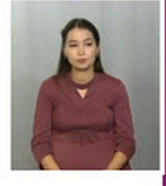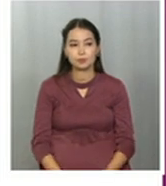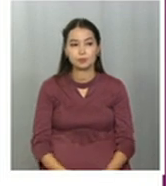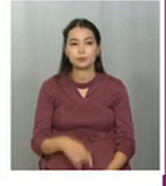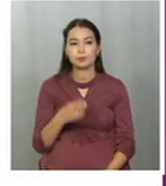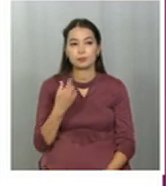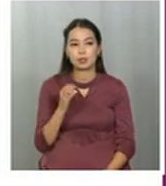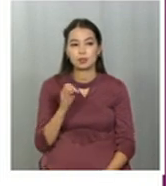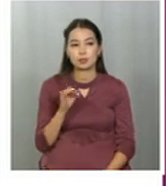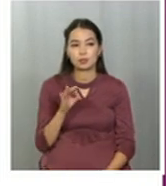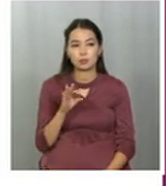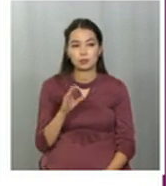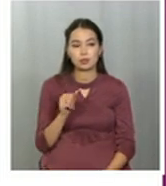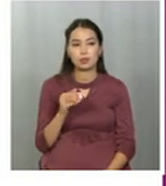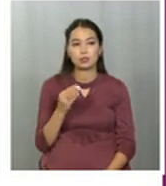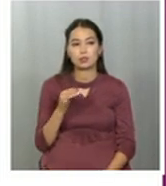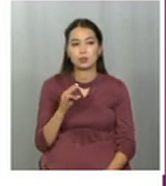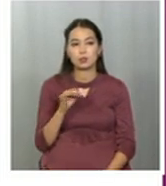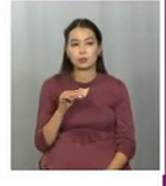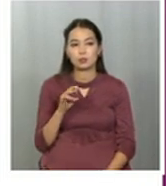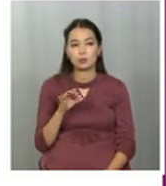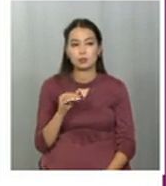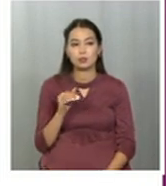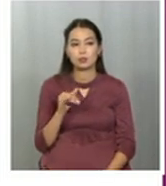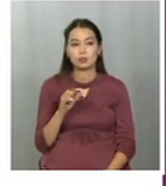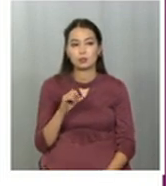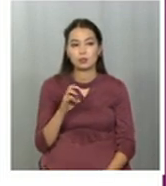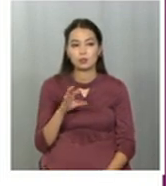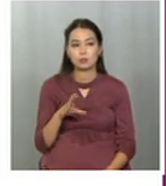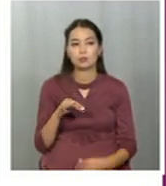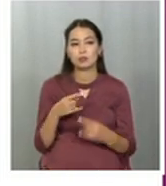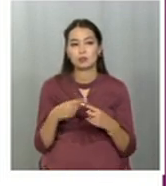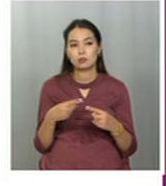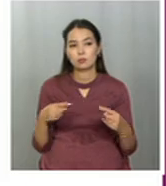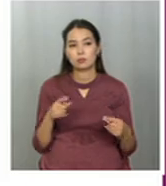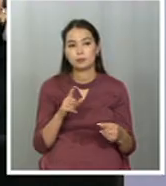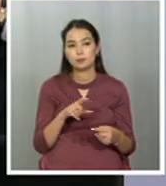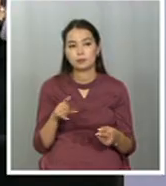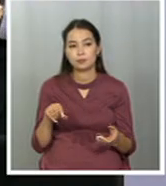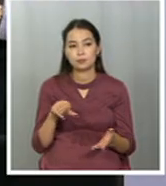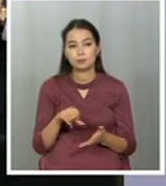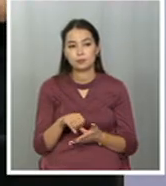Байсейітова, Жиенқұлова, Жұбанов және тағда басқалары.